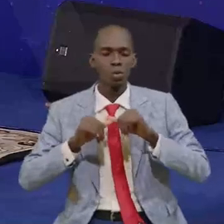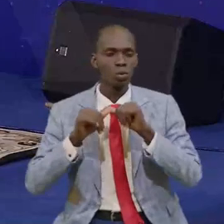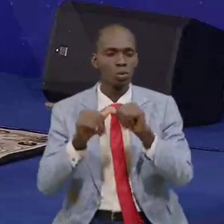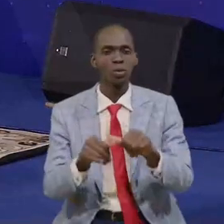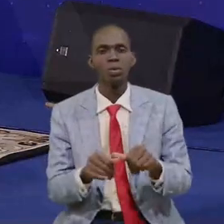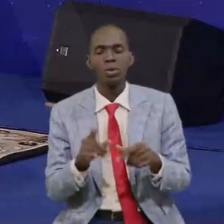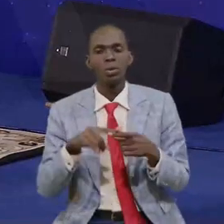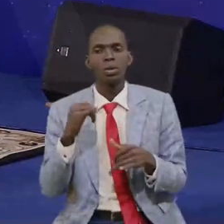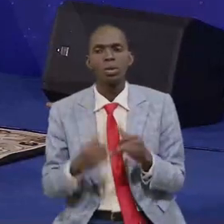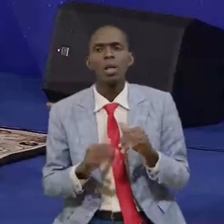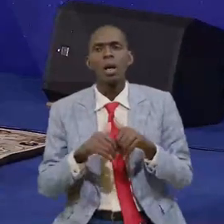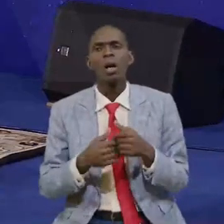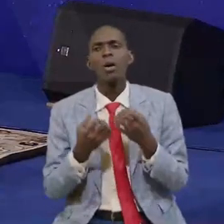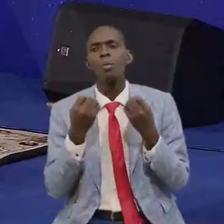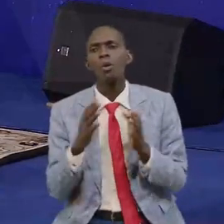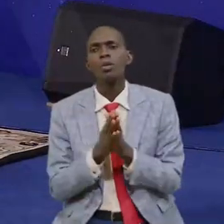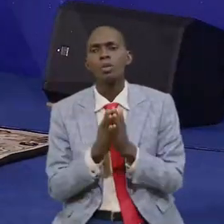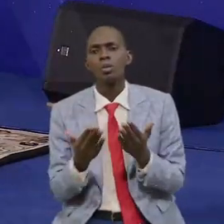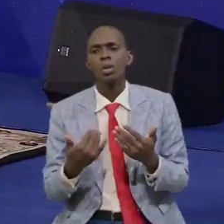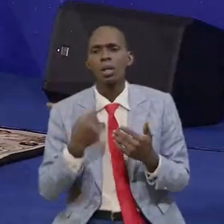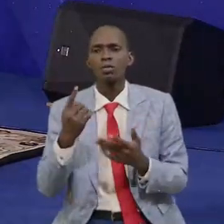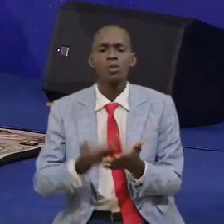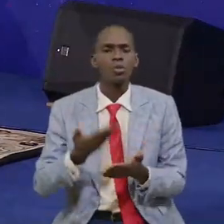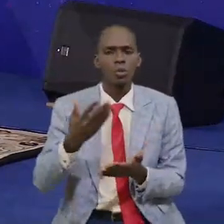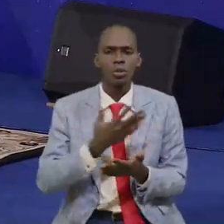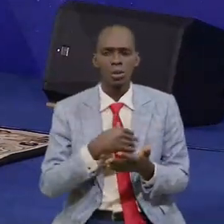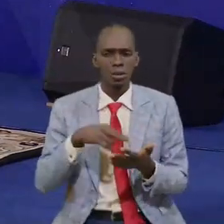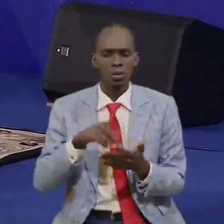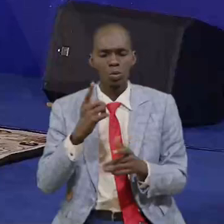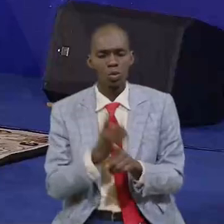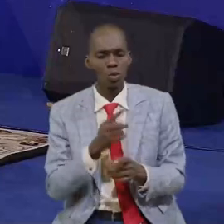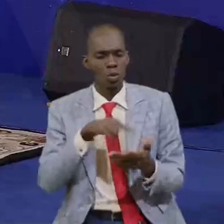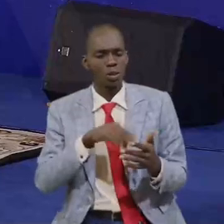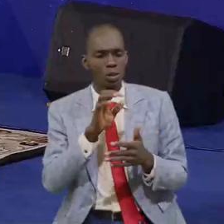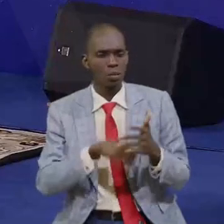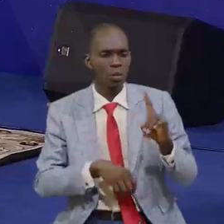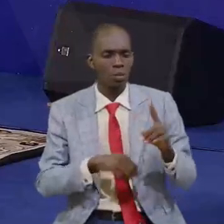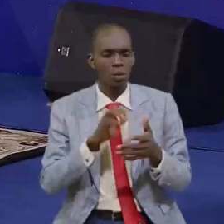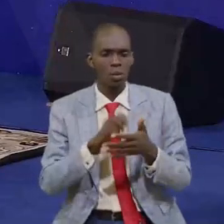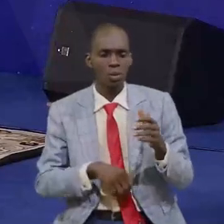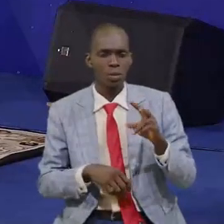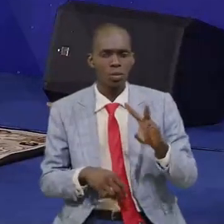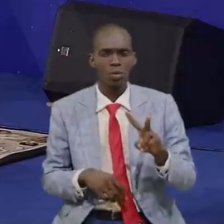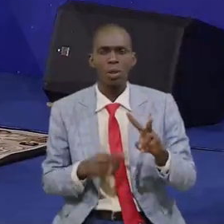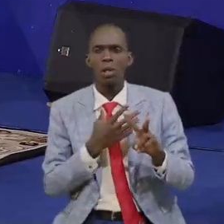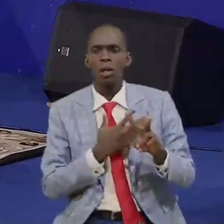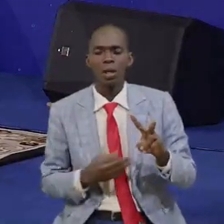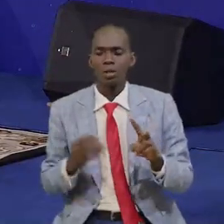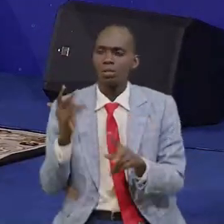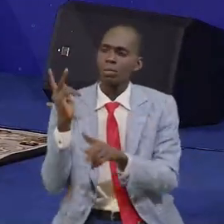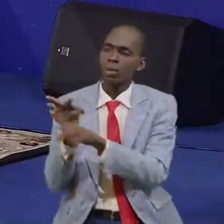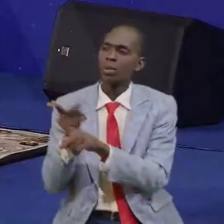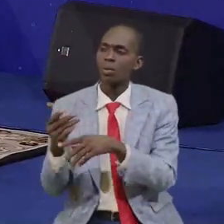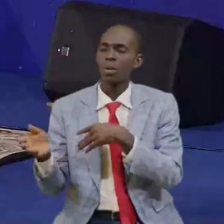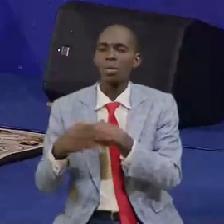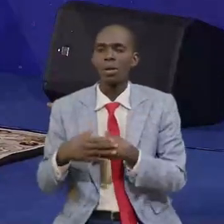livres as-tu acheté? Combien de livres as-tu commencé à lire? Tu lis chapitre 1, chapitre 2 et tu mets ça